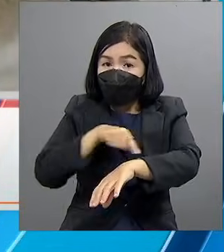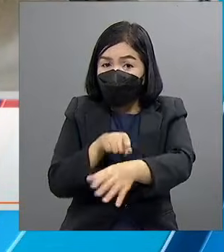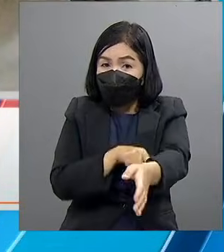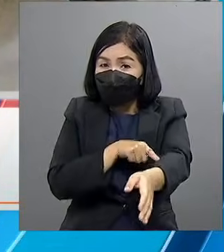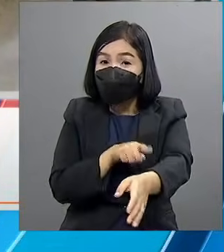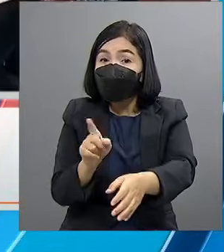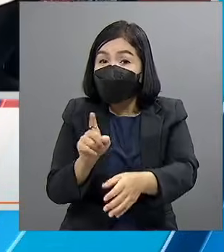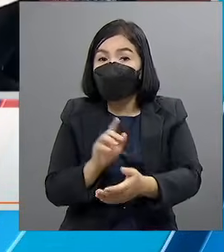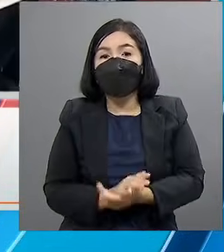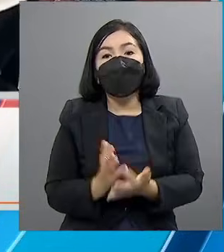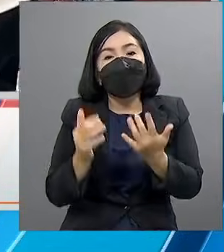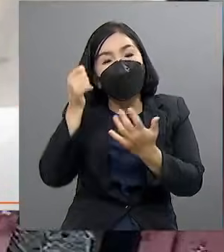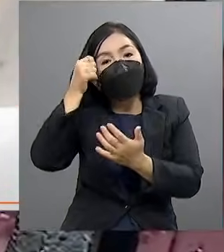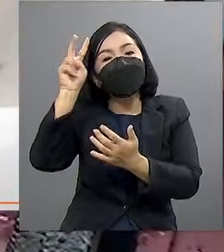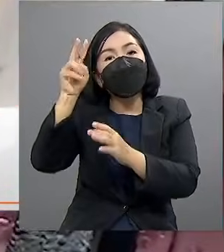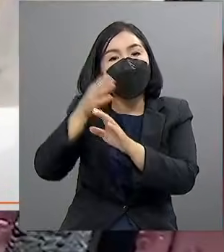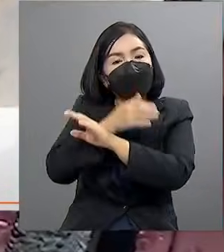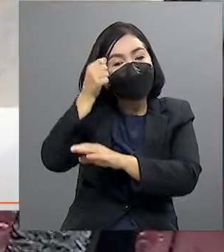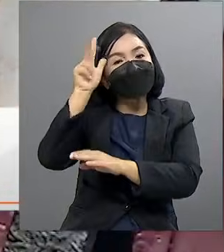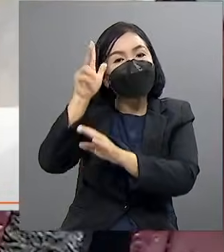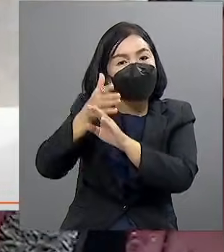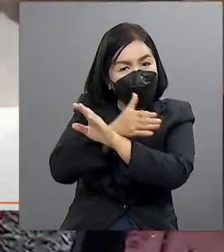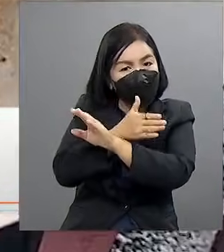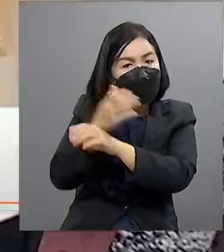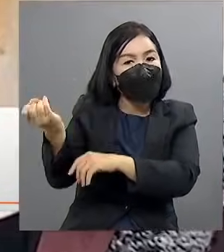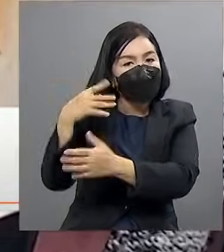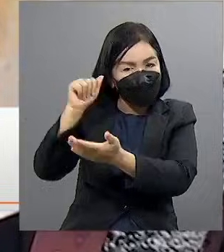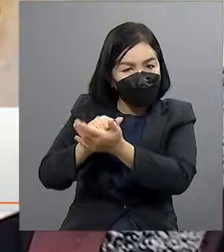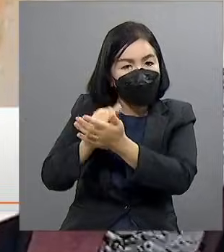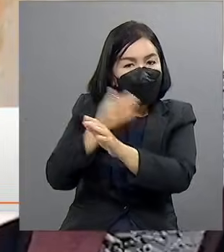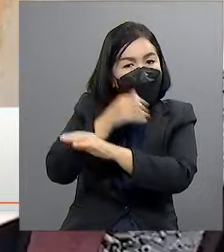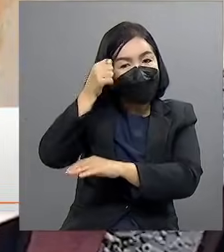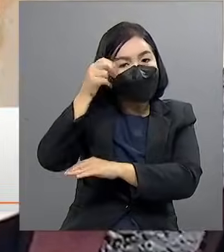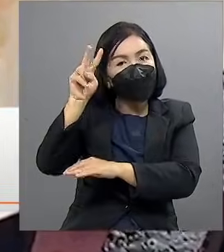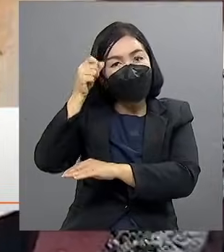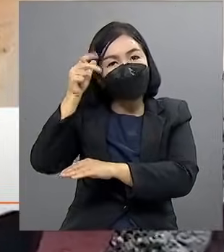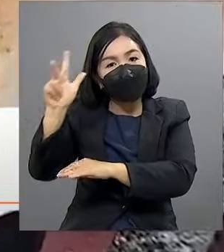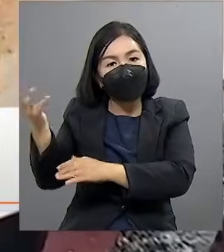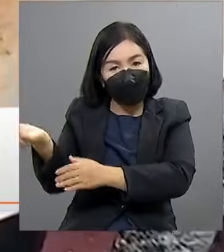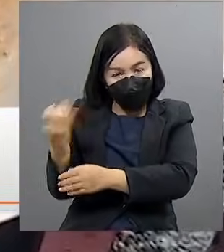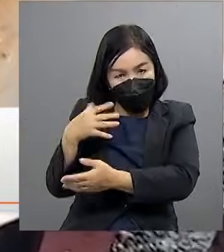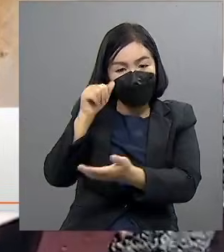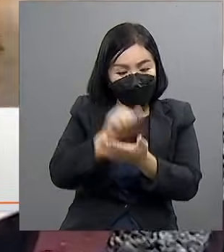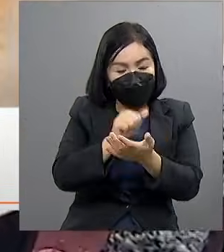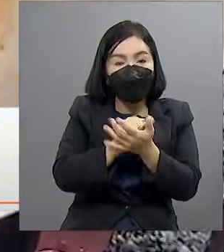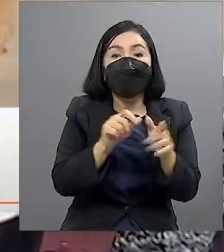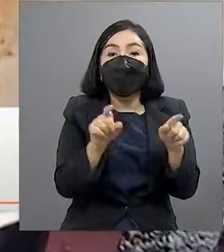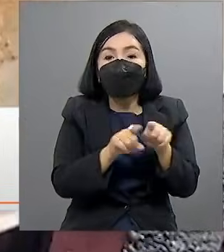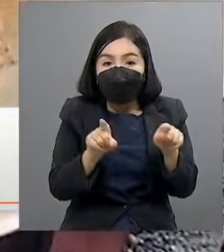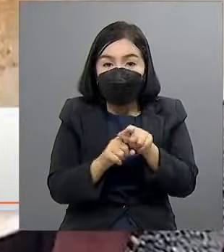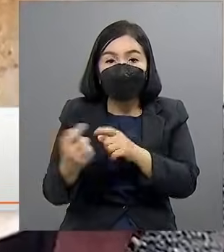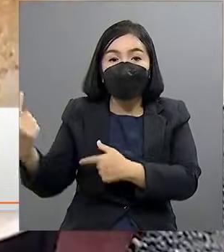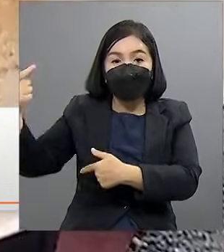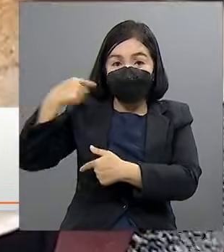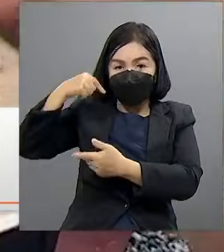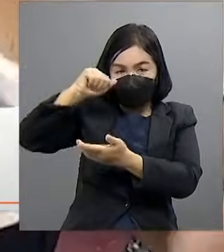2วันค่ะ 2-3 วันค่ะ โอ้แค่ 2-3 วันก็จริงๆก็เหมือนกระบวนการเราสั่งซื้อของปกติก็คือพอคุณสั่งปุ๊บคุณแปมก็จะทำสดๆใ